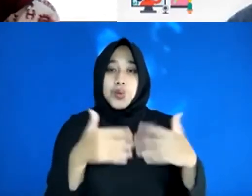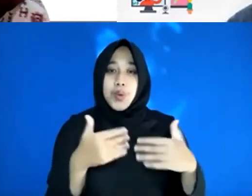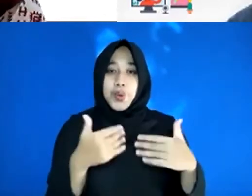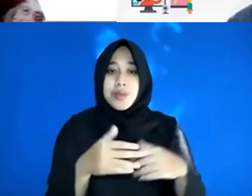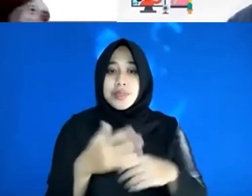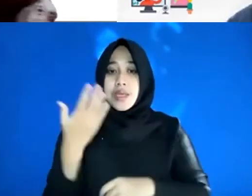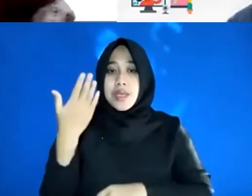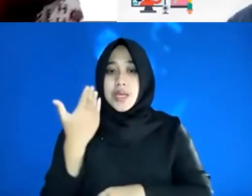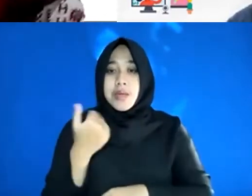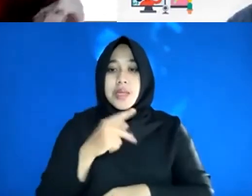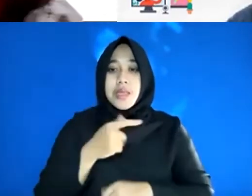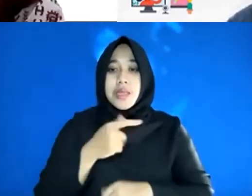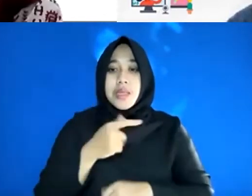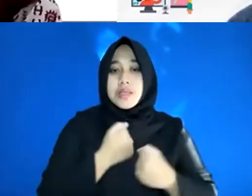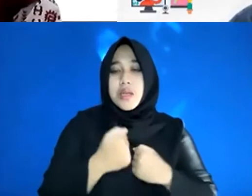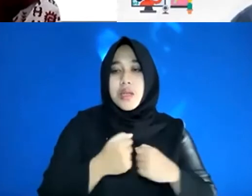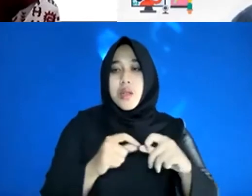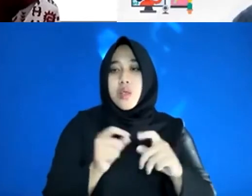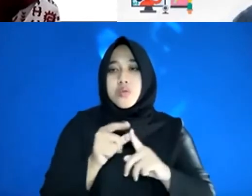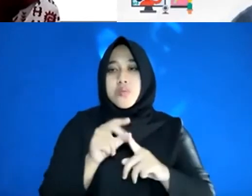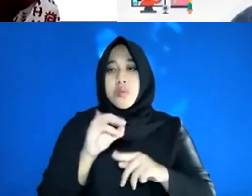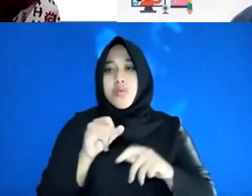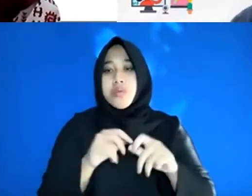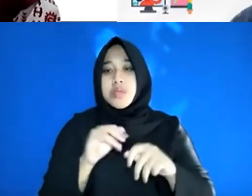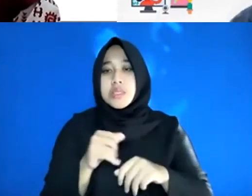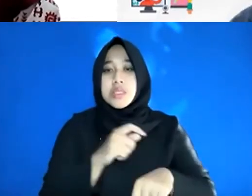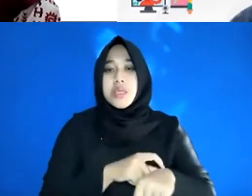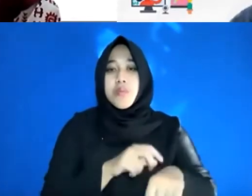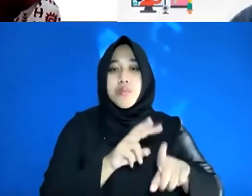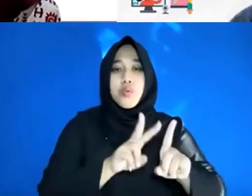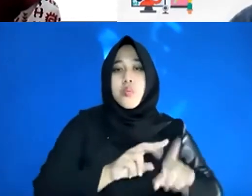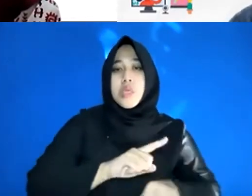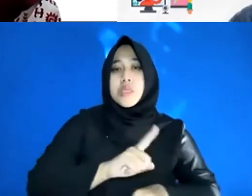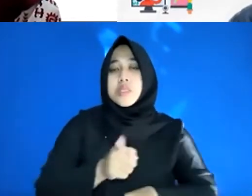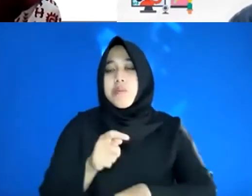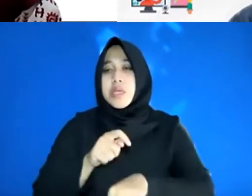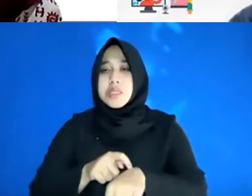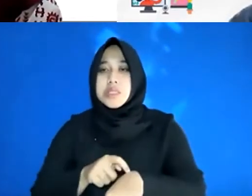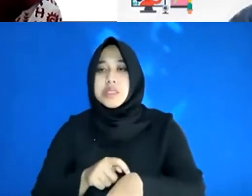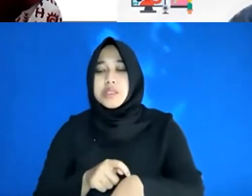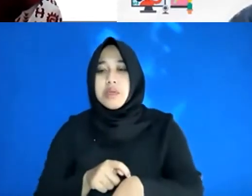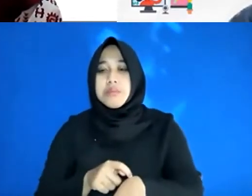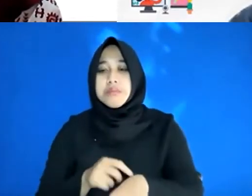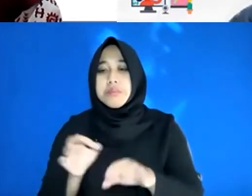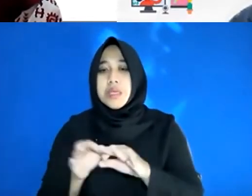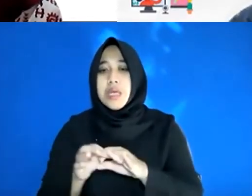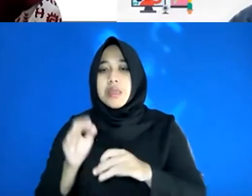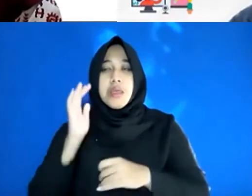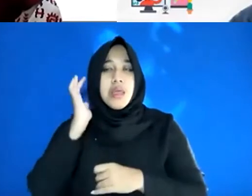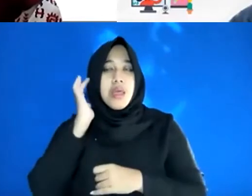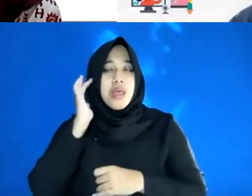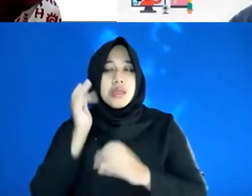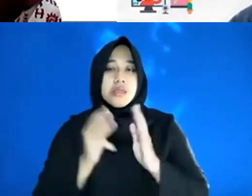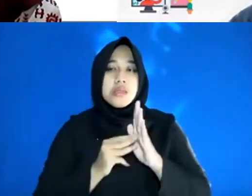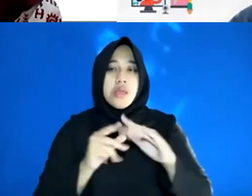kemarin kita bisa melaksanakan supervisi dengan Yesus itu dari jam 12 sampai jam hampir mendekati maghrib. Dan